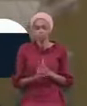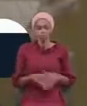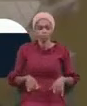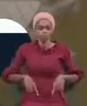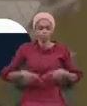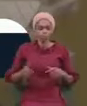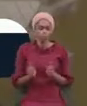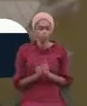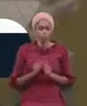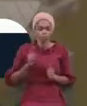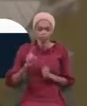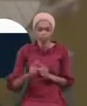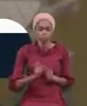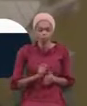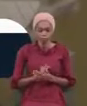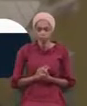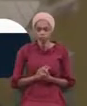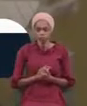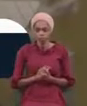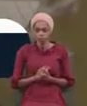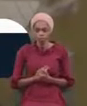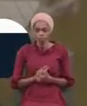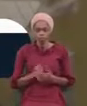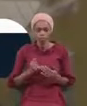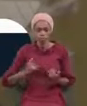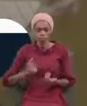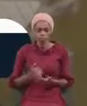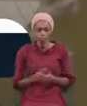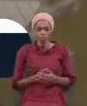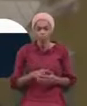question de ce que sur ce que nous venons de